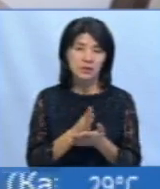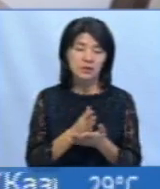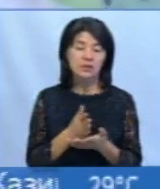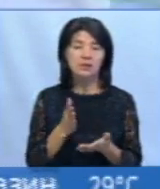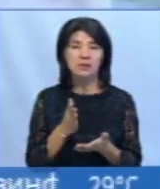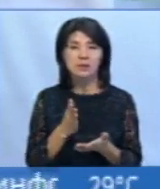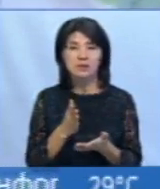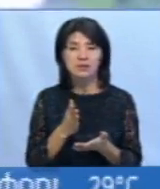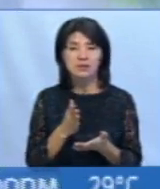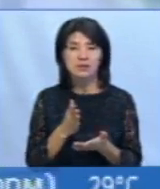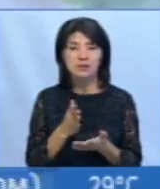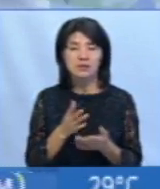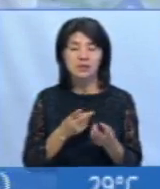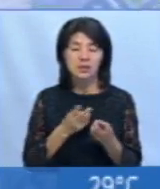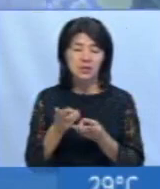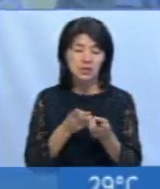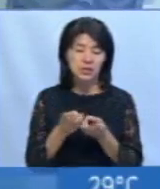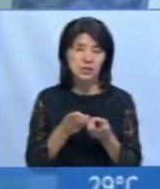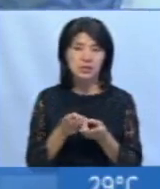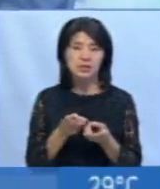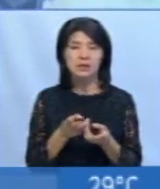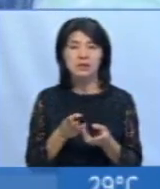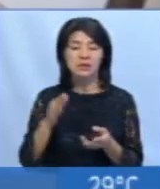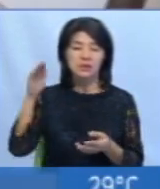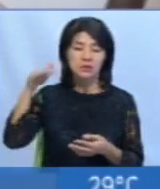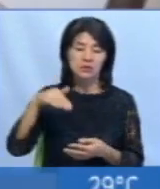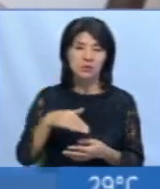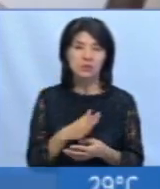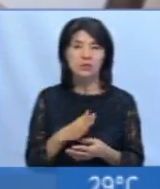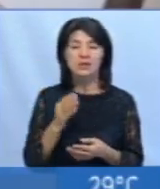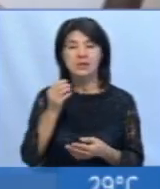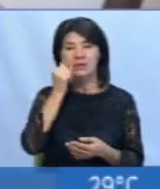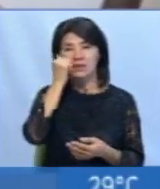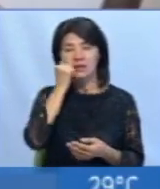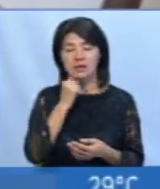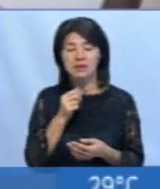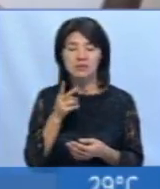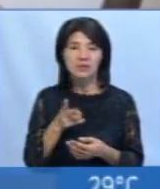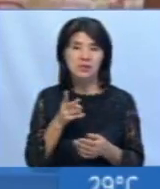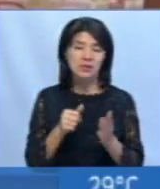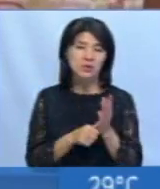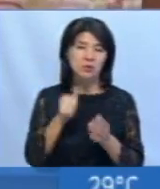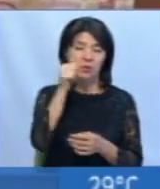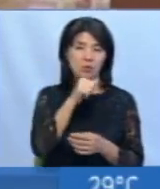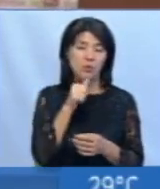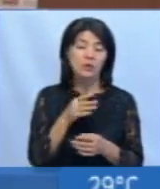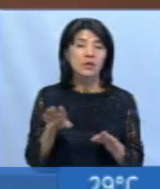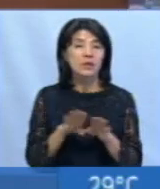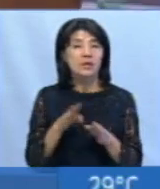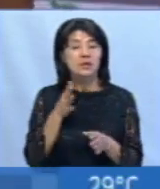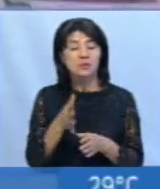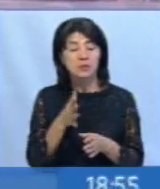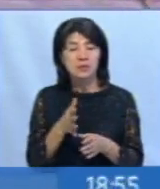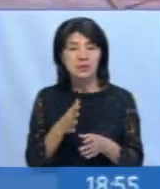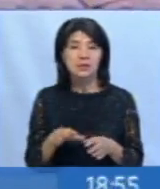расположен лыжник, летящий с гор, и старая банкнота образца 2006 года. Также с 5-тысячными купюрами